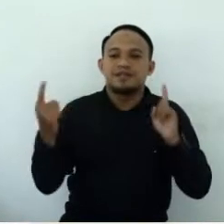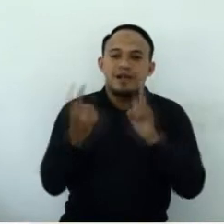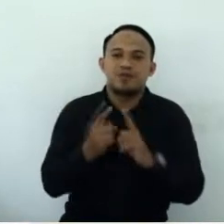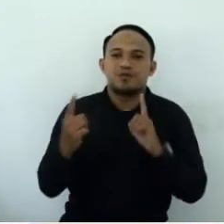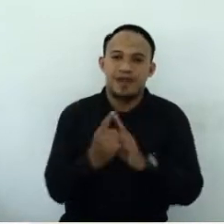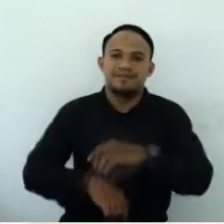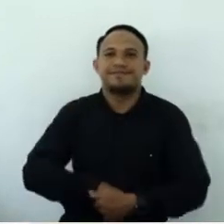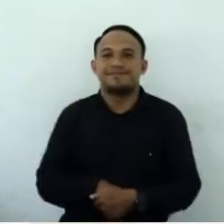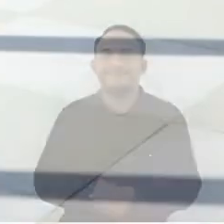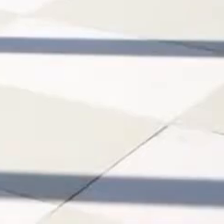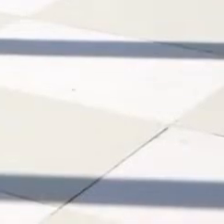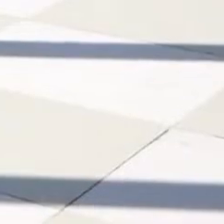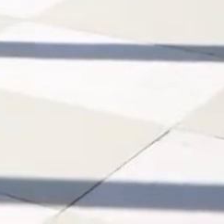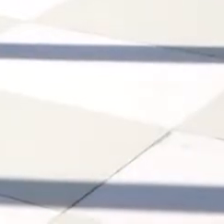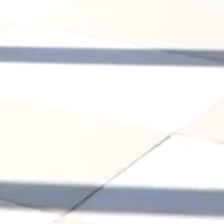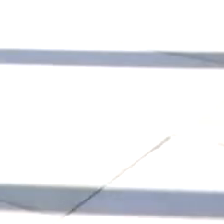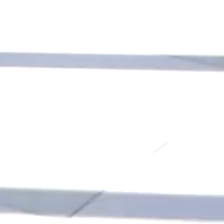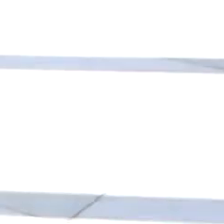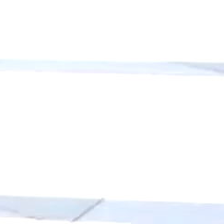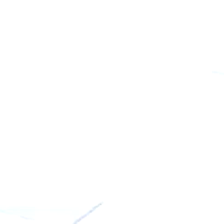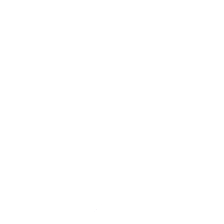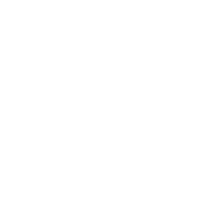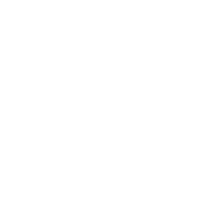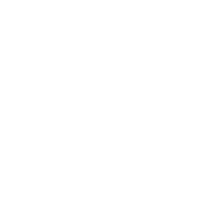dan sampai jumpa